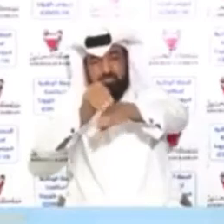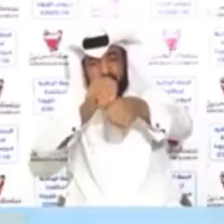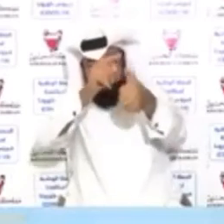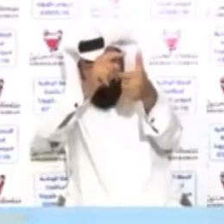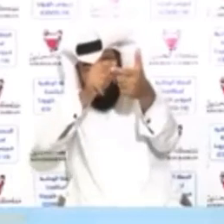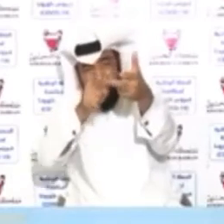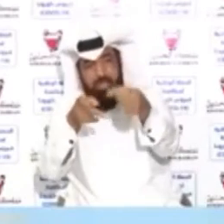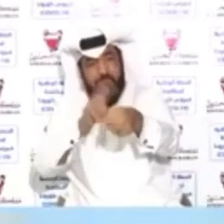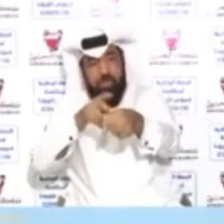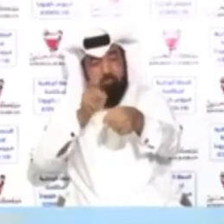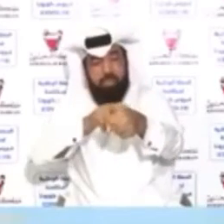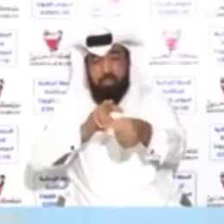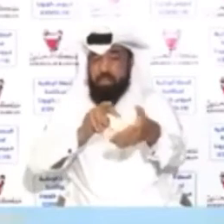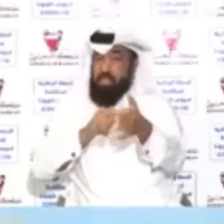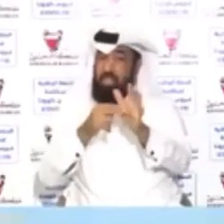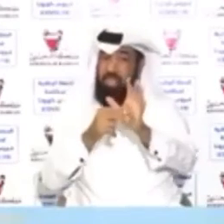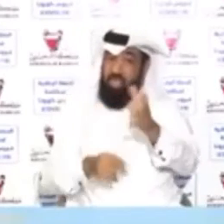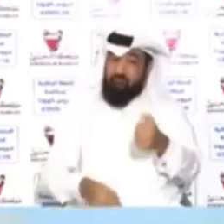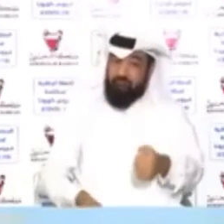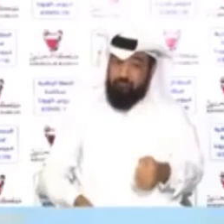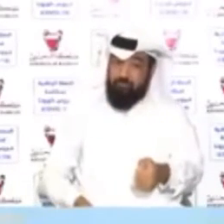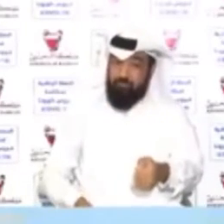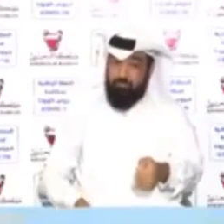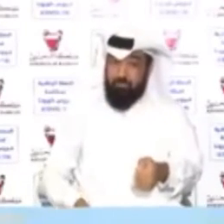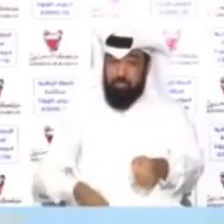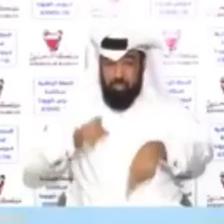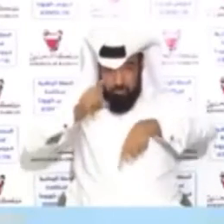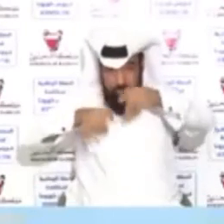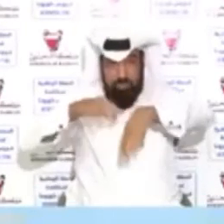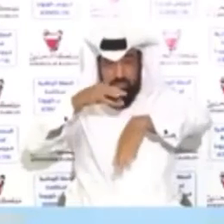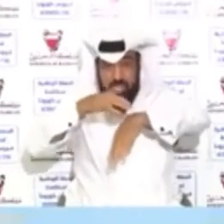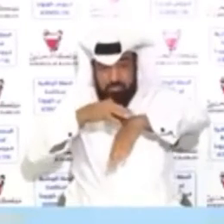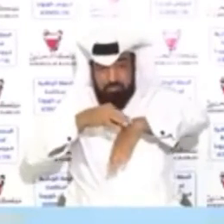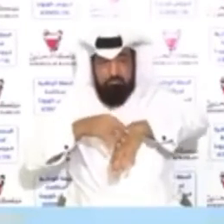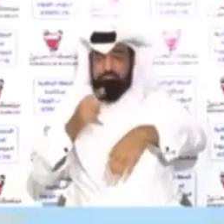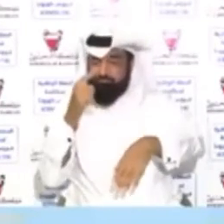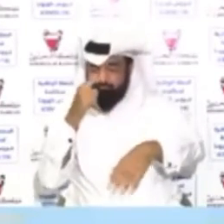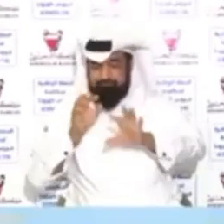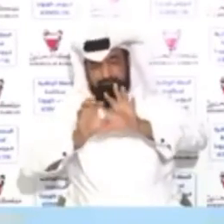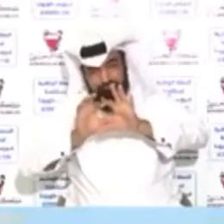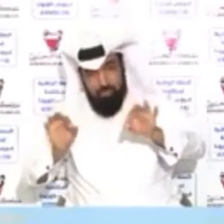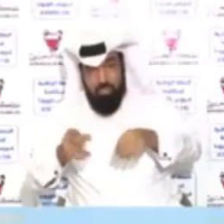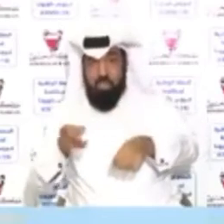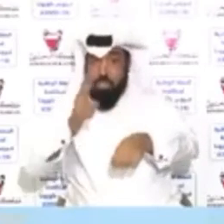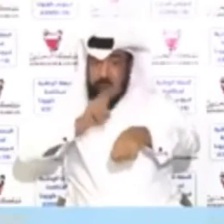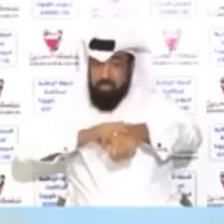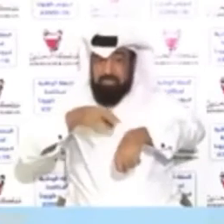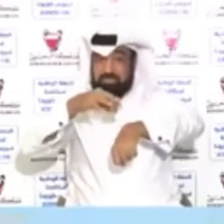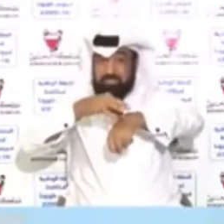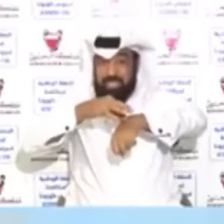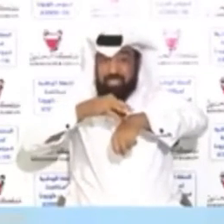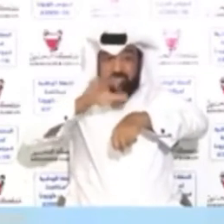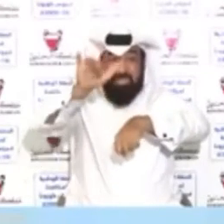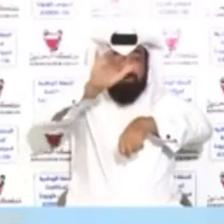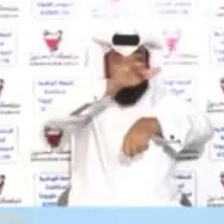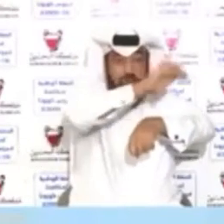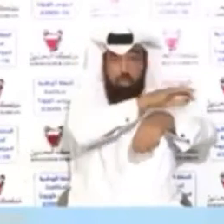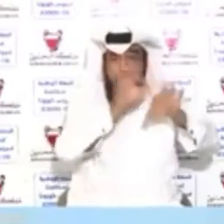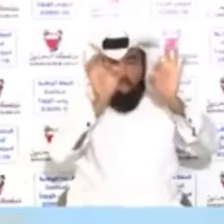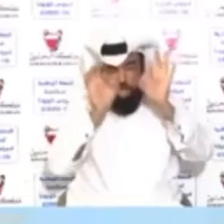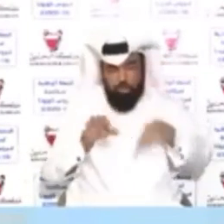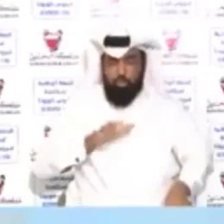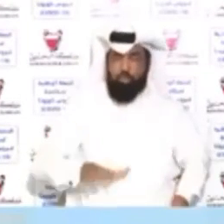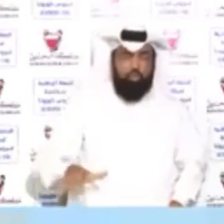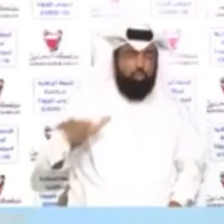بدت يمكن إن هي يمكن ما تتجاوب في أوقات معينة، بس الأغلبية لازم تطبقها بمفهوم للمعنى، مفهوم